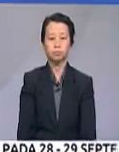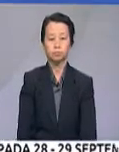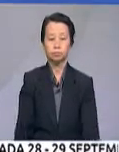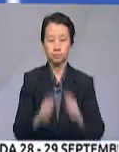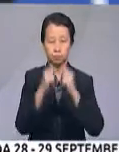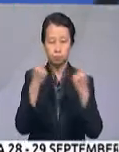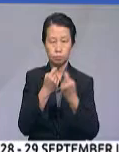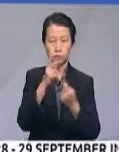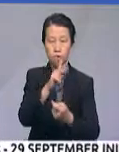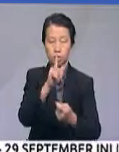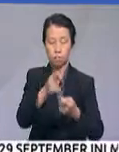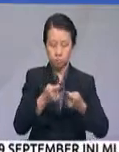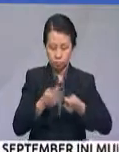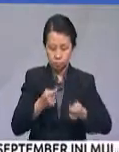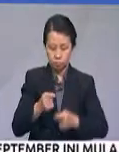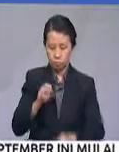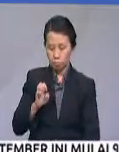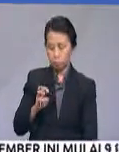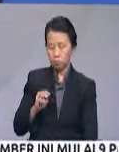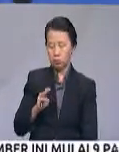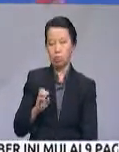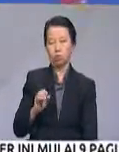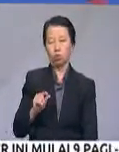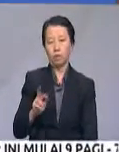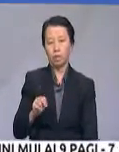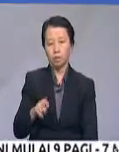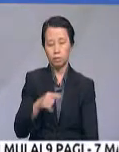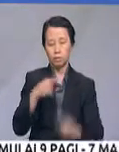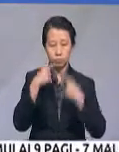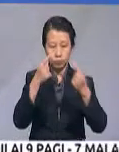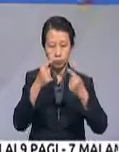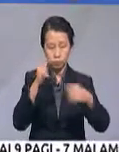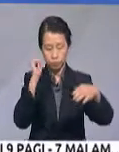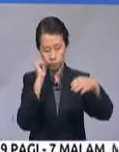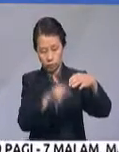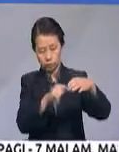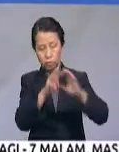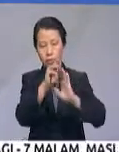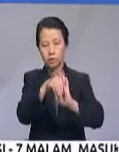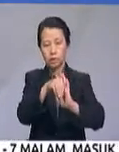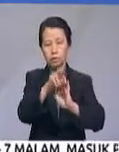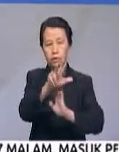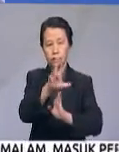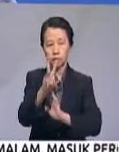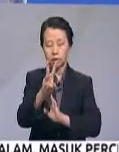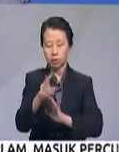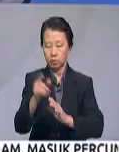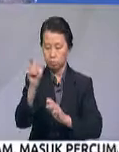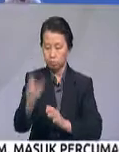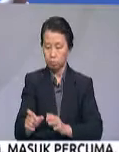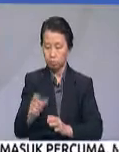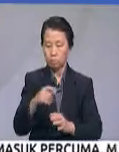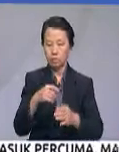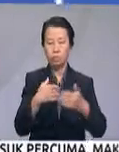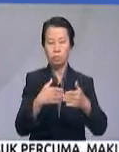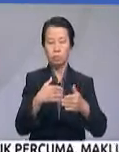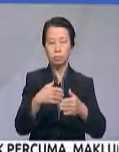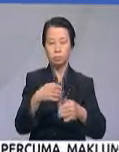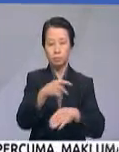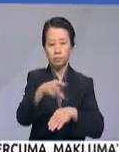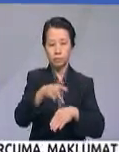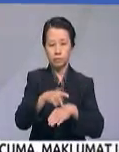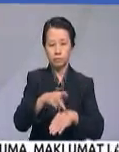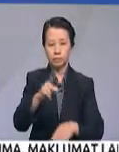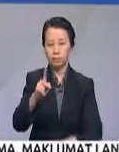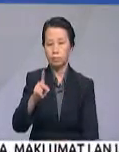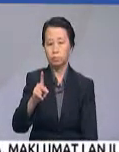Skuad Kuala Lumpur yang dikendalikan Iman Gopinathan bagaimanapun hanya berjaya meledak gol pada minit ke-36 menerusi gol padang oleh Karindip